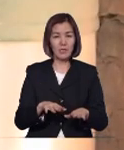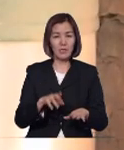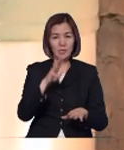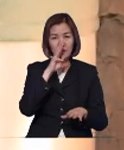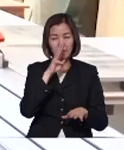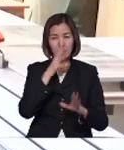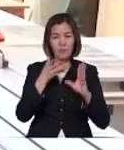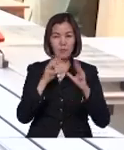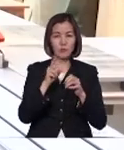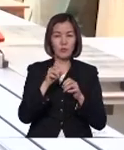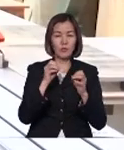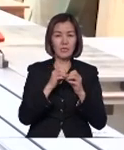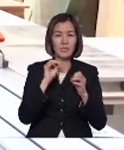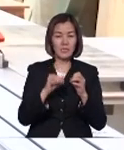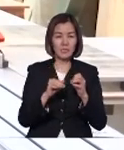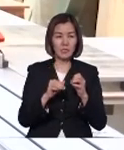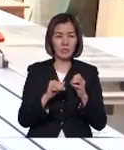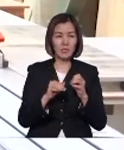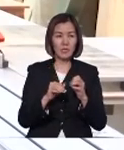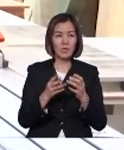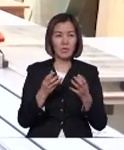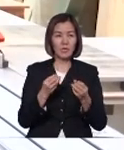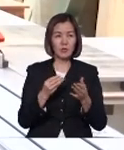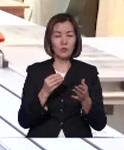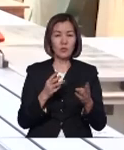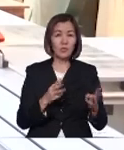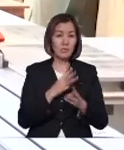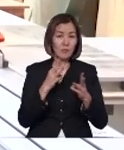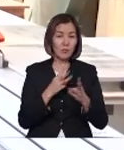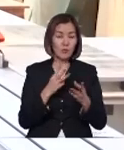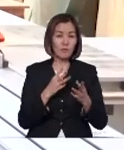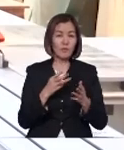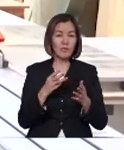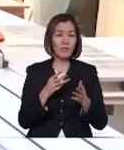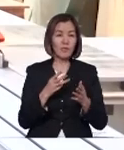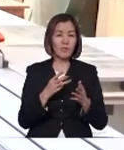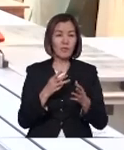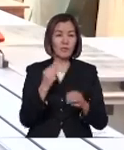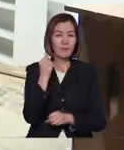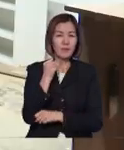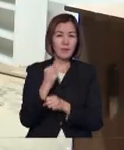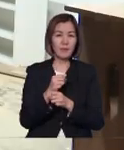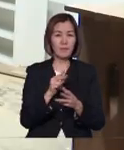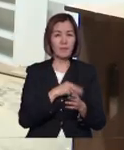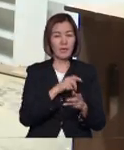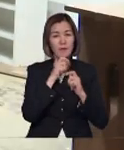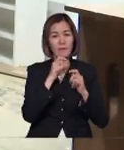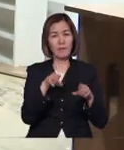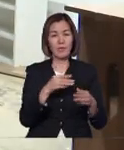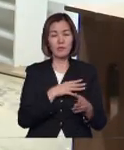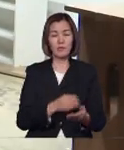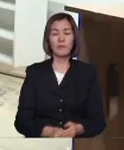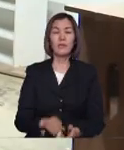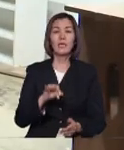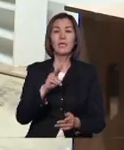платы составляет 110.000 тенге Кроме того в целях стимулирования я выплачиваю работникам премиальные в илийском районе с